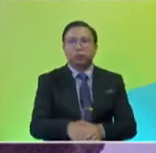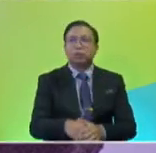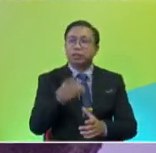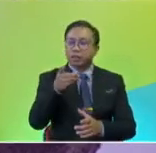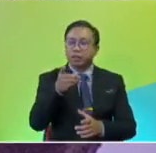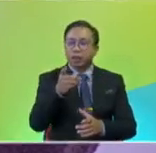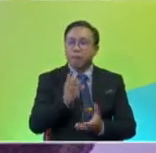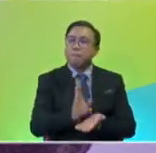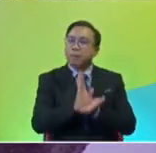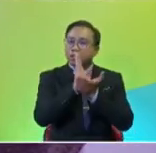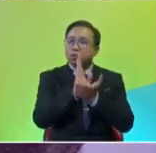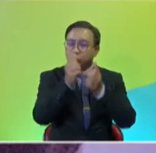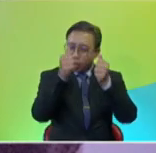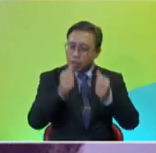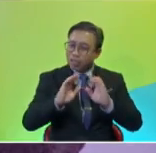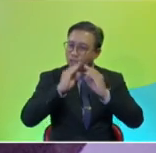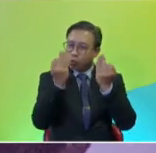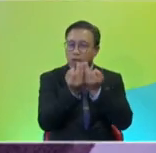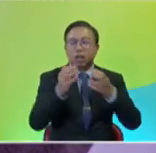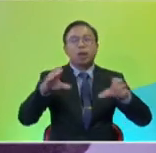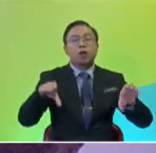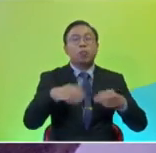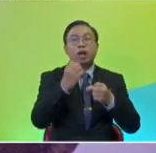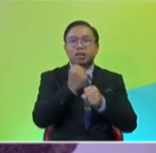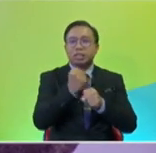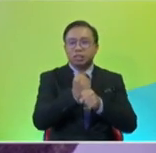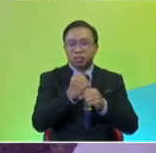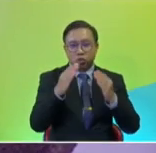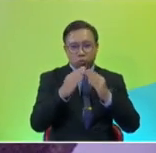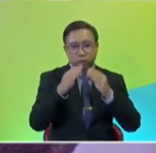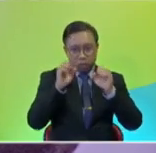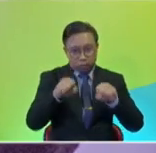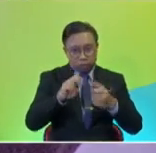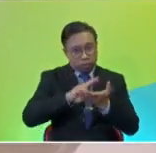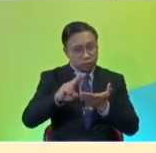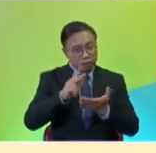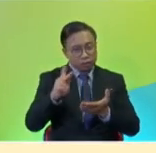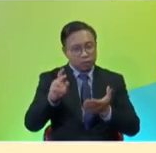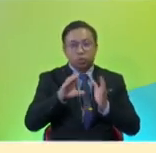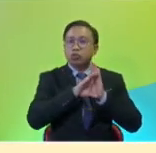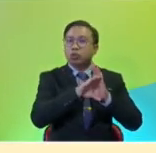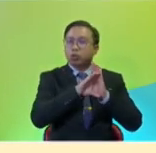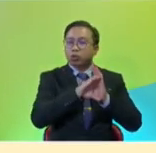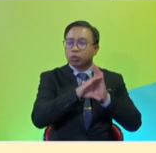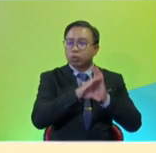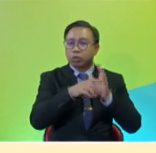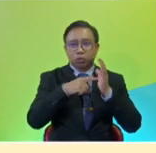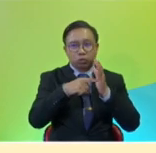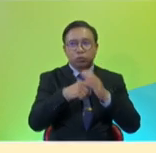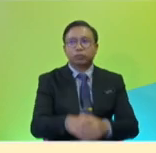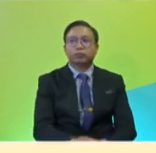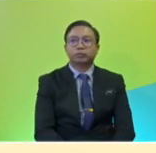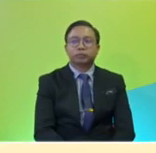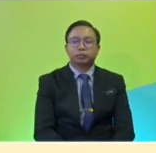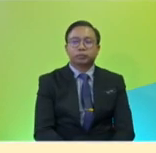membantu ahli keluarganya membuat kerja rumah. Boleh bacakan tak contoh yang dia tunjuk di sini? Nak saya bacakan, Ibu?